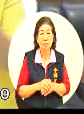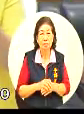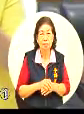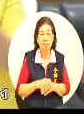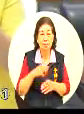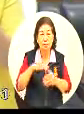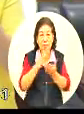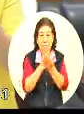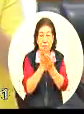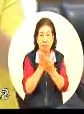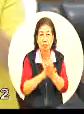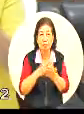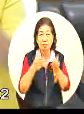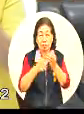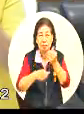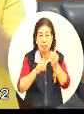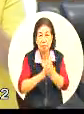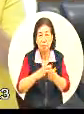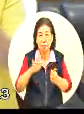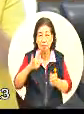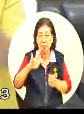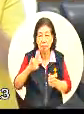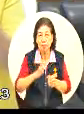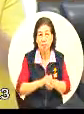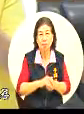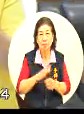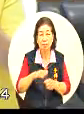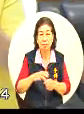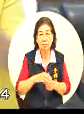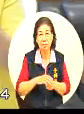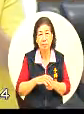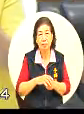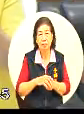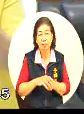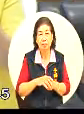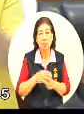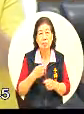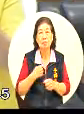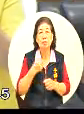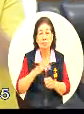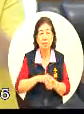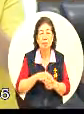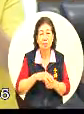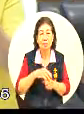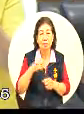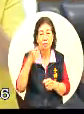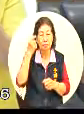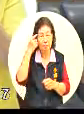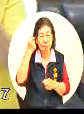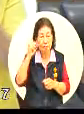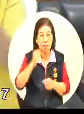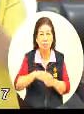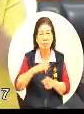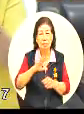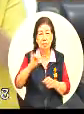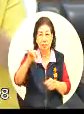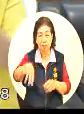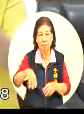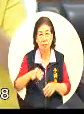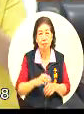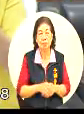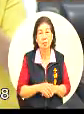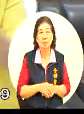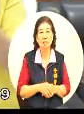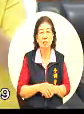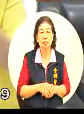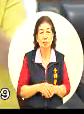书生还是老师哦，啊，我想这也当然是非常有意义的一个所在哦，啊，所以而且